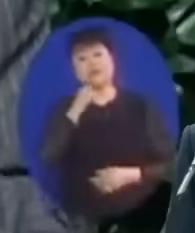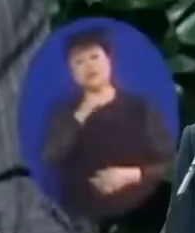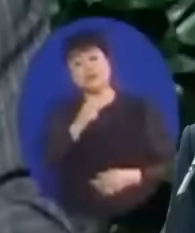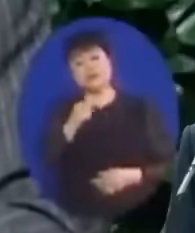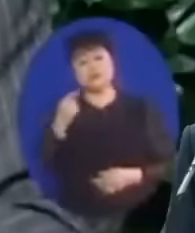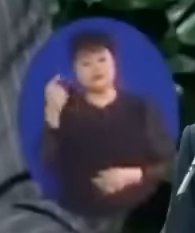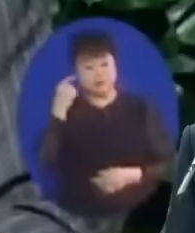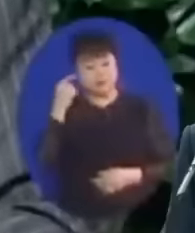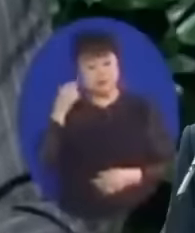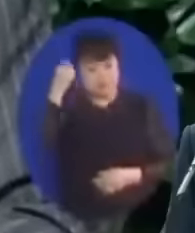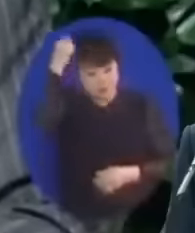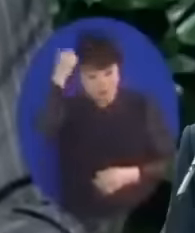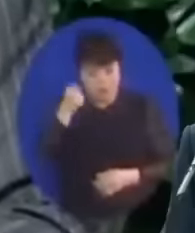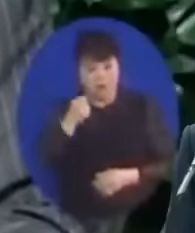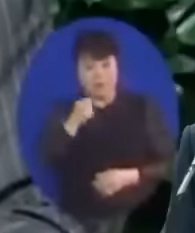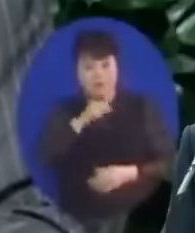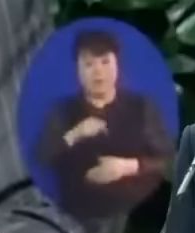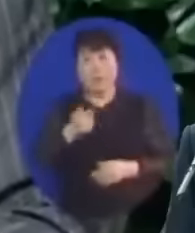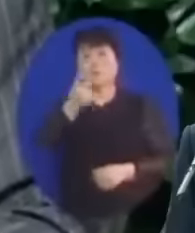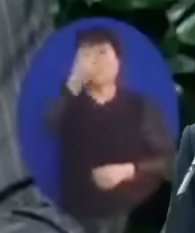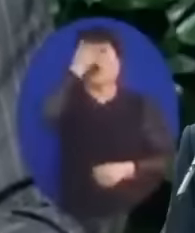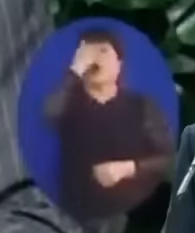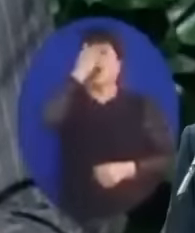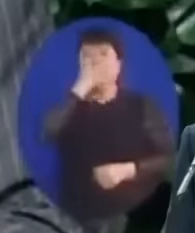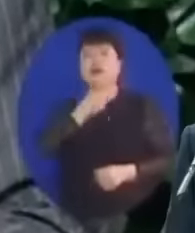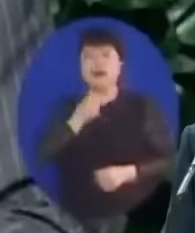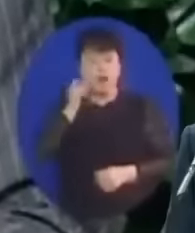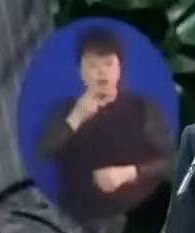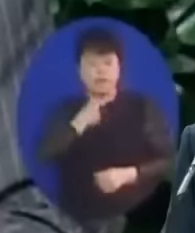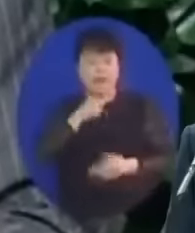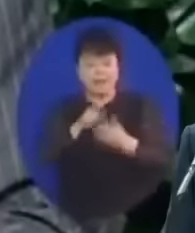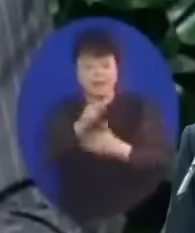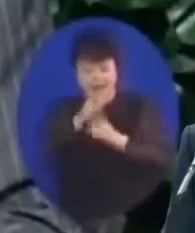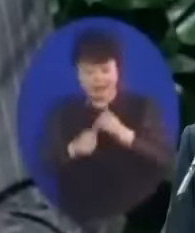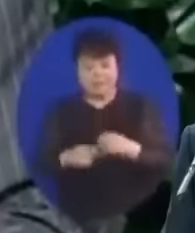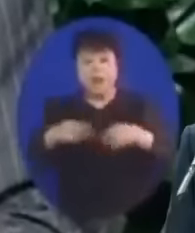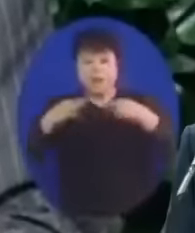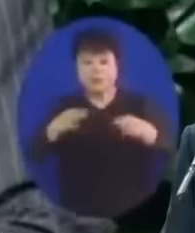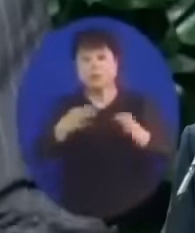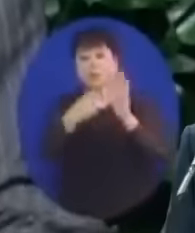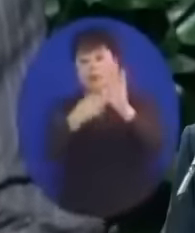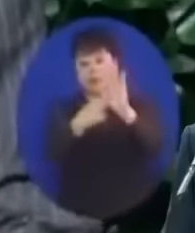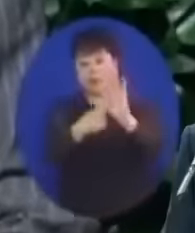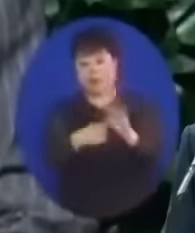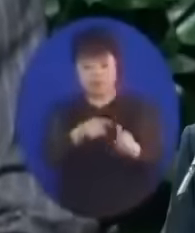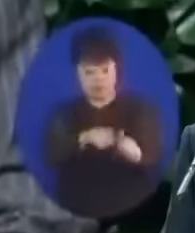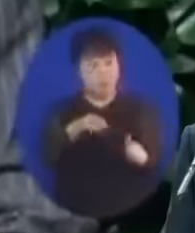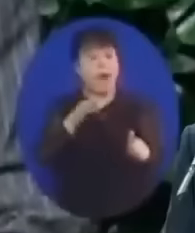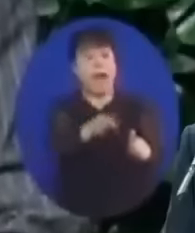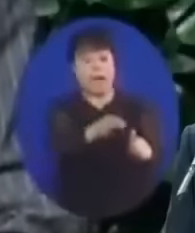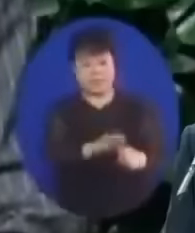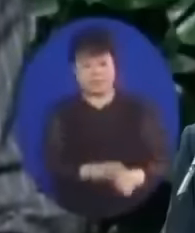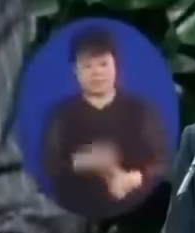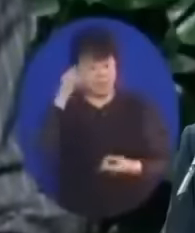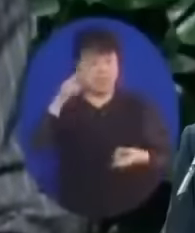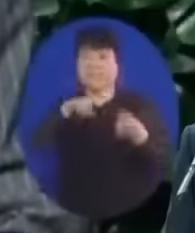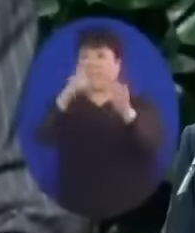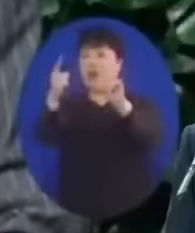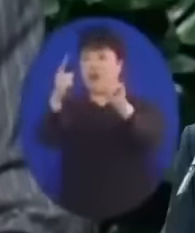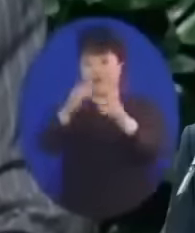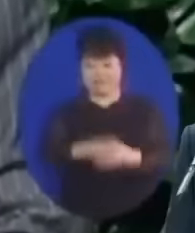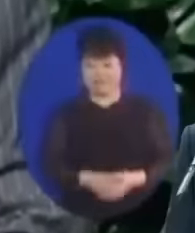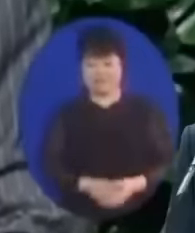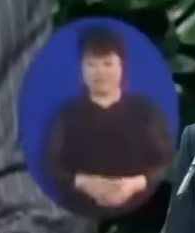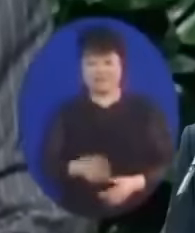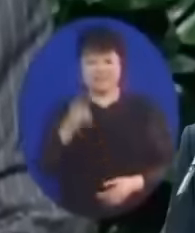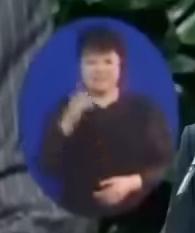들었는데 내 마음속에 내가 시련과 환난 당할 때 하나님의 음성으로 들려오는 것입니다. 야 이놈아 정신을 차려라.